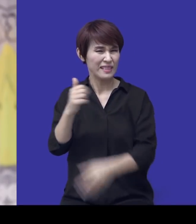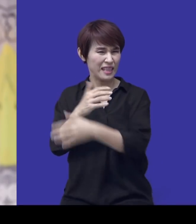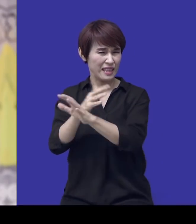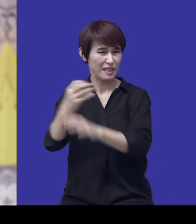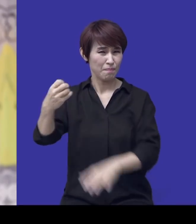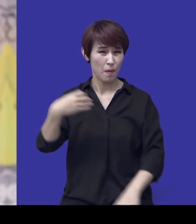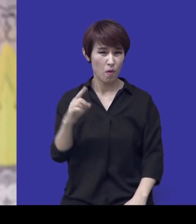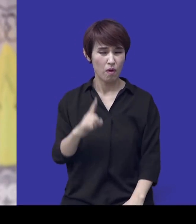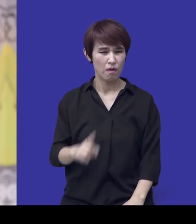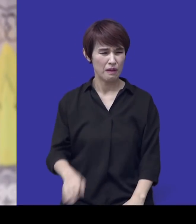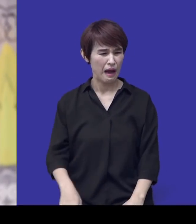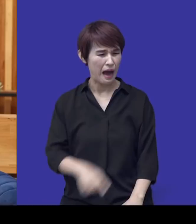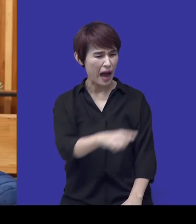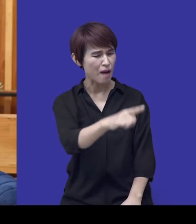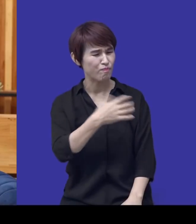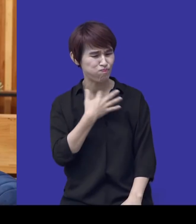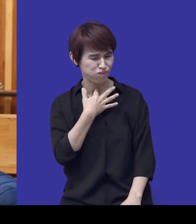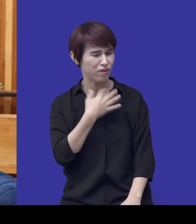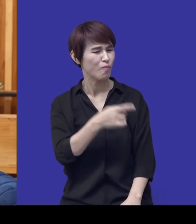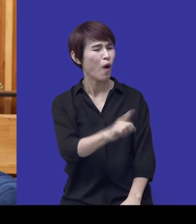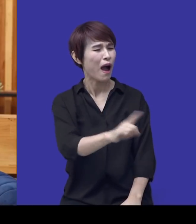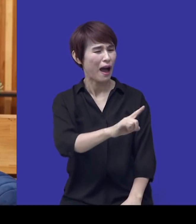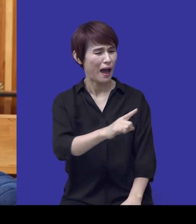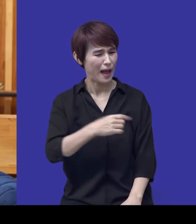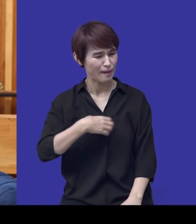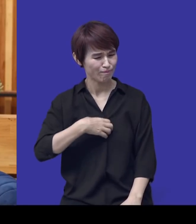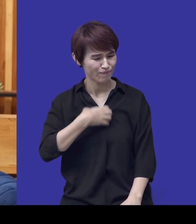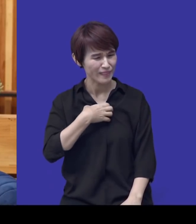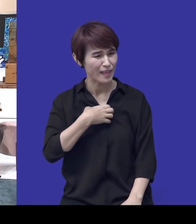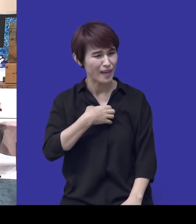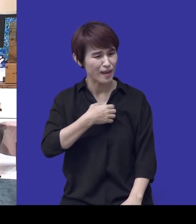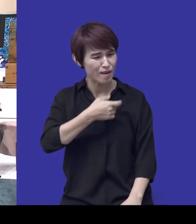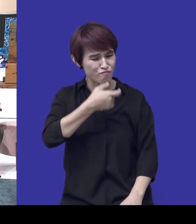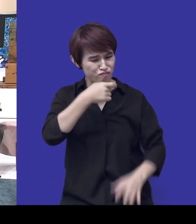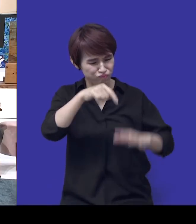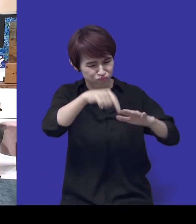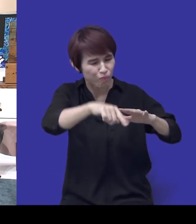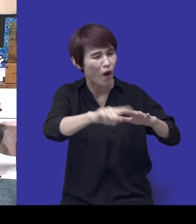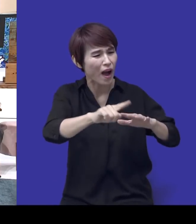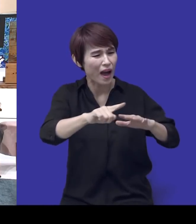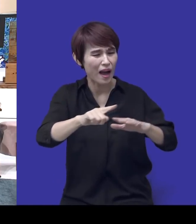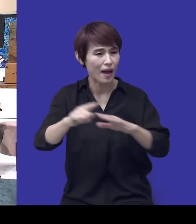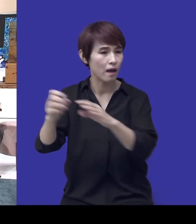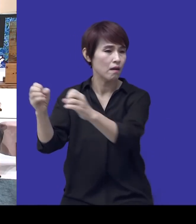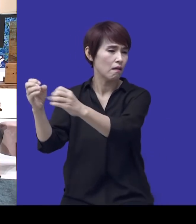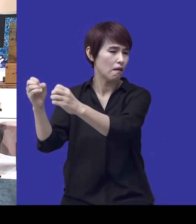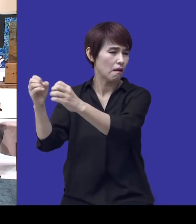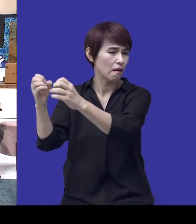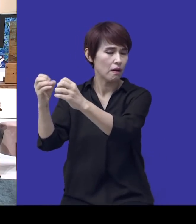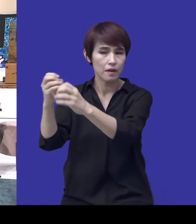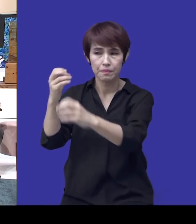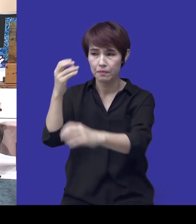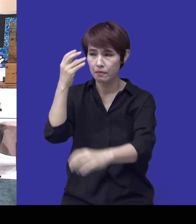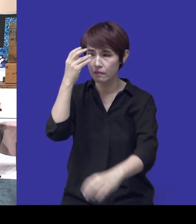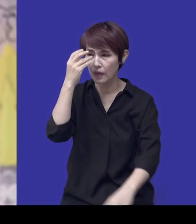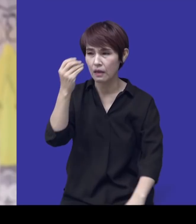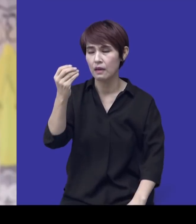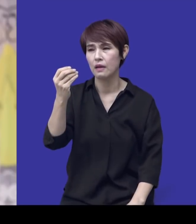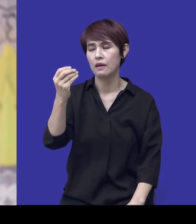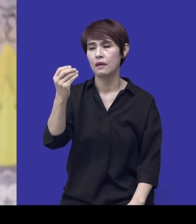장난이었지만 네. 좀 역겹다, 좀 괴물 같다, 뭐 이렇게 웅성웅성거리는 걸 제가 봤는데 네. 상처가